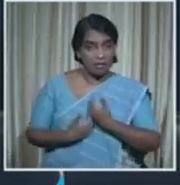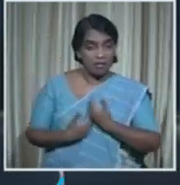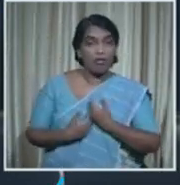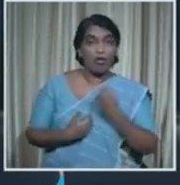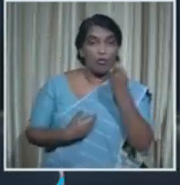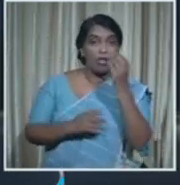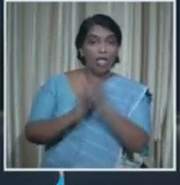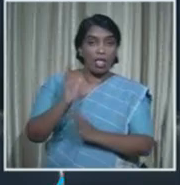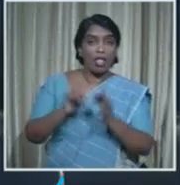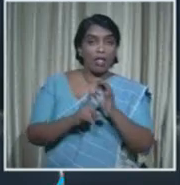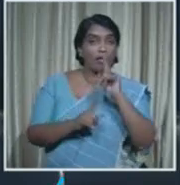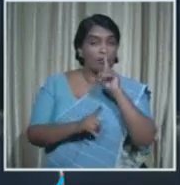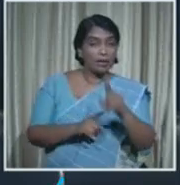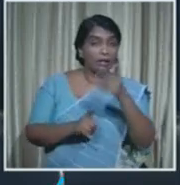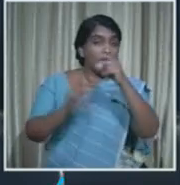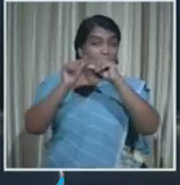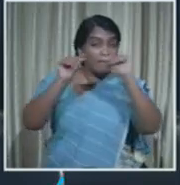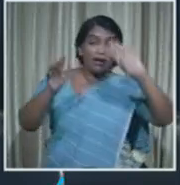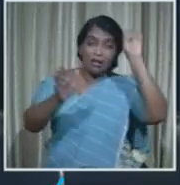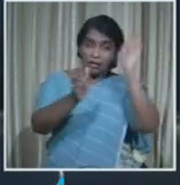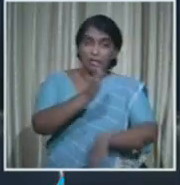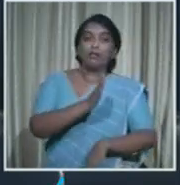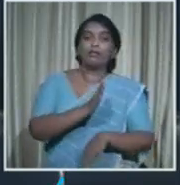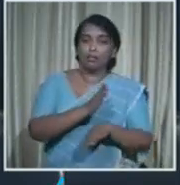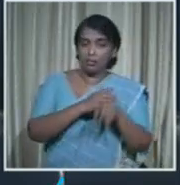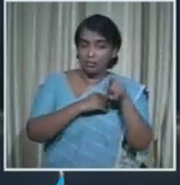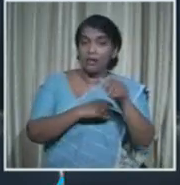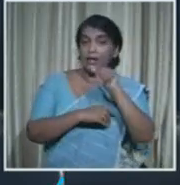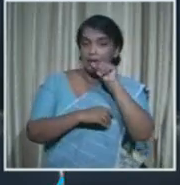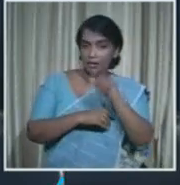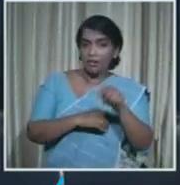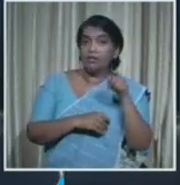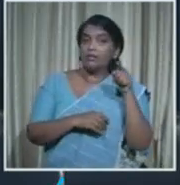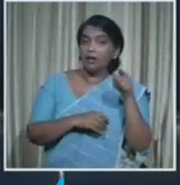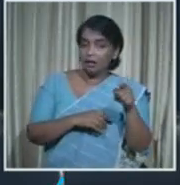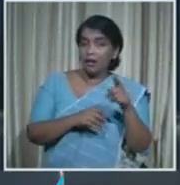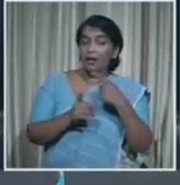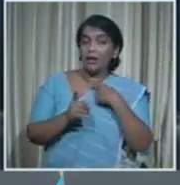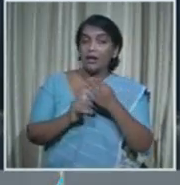ඇමතුමාට කියන්නේ ඒක අයින් කළා ඇත්ත වශයෙන්ම මේ